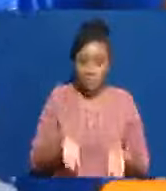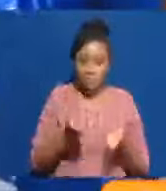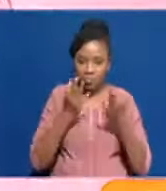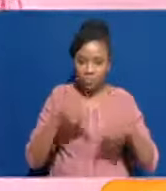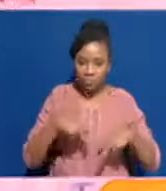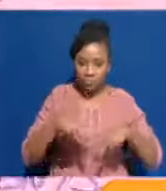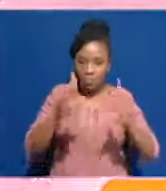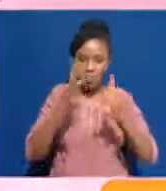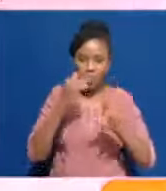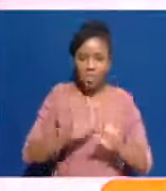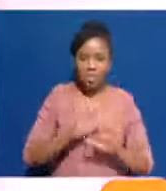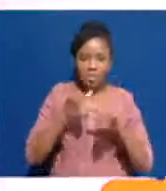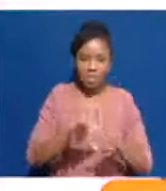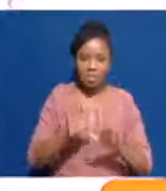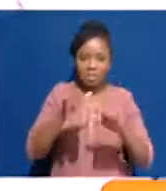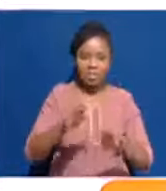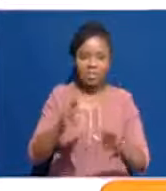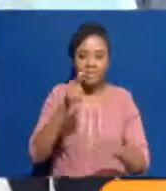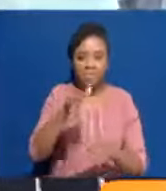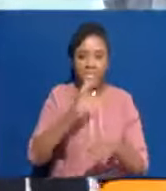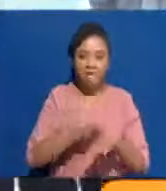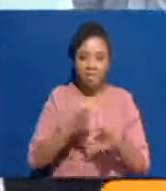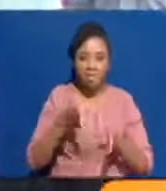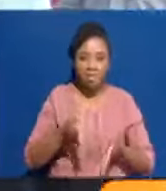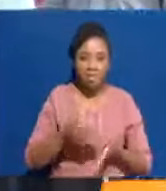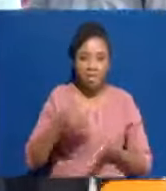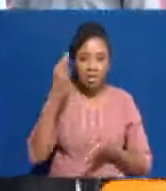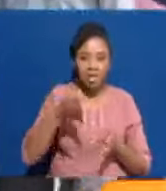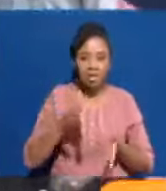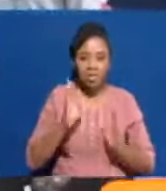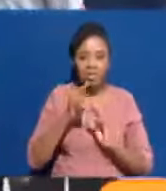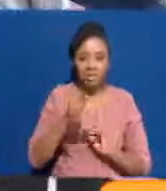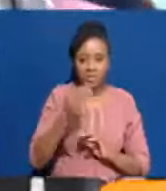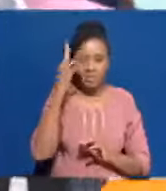highway, saying bumps erected along the highway contribute to accidents.